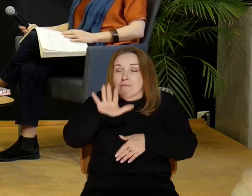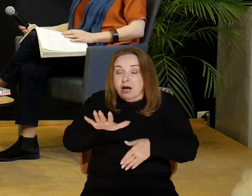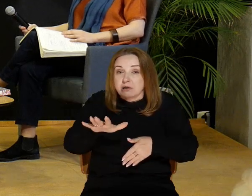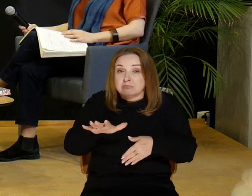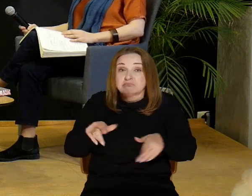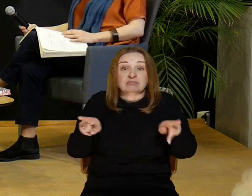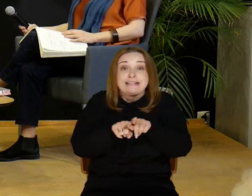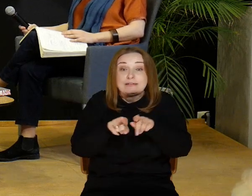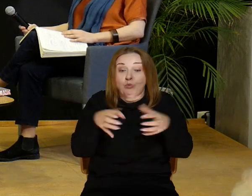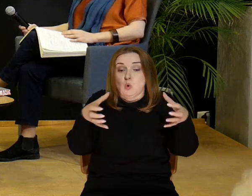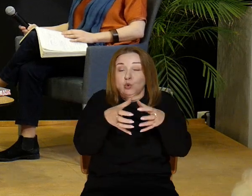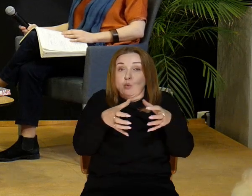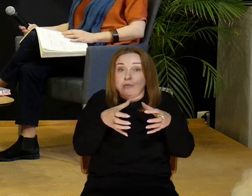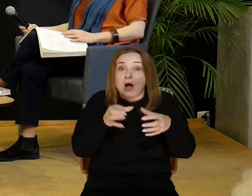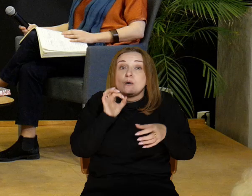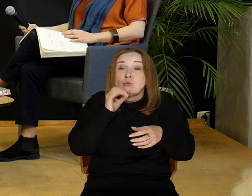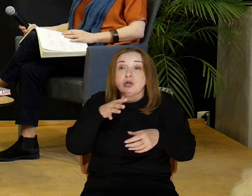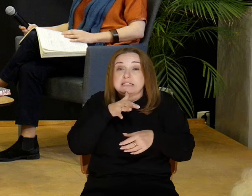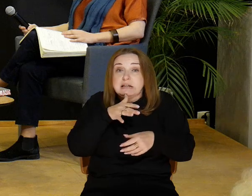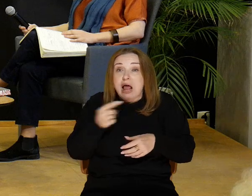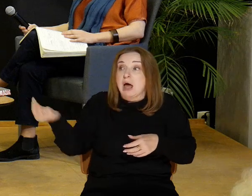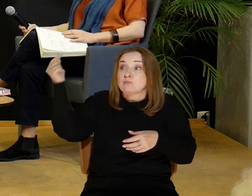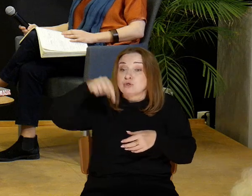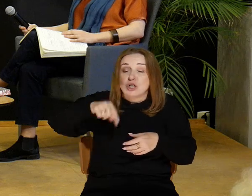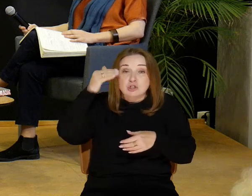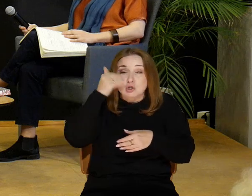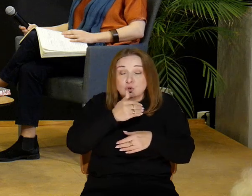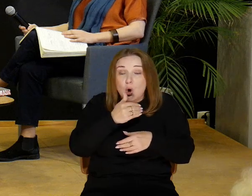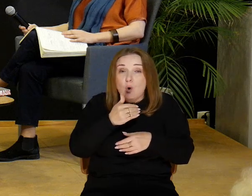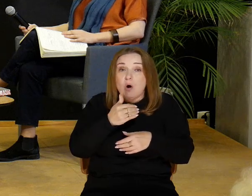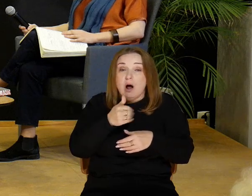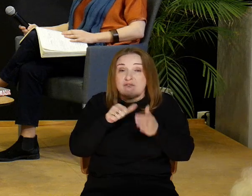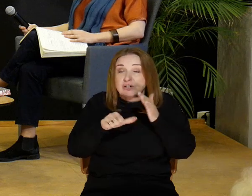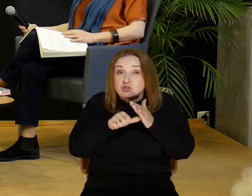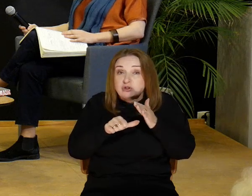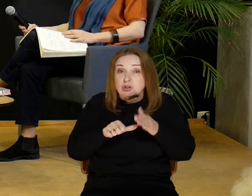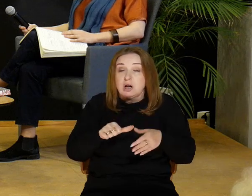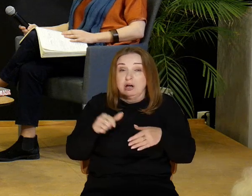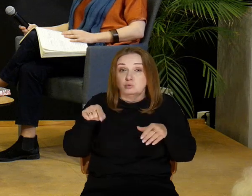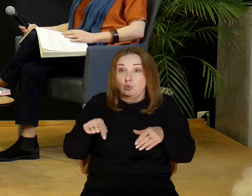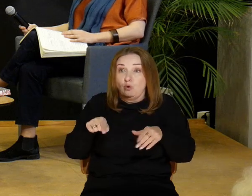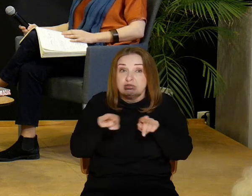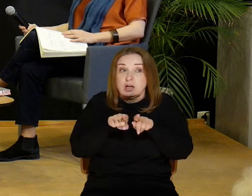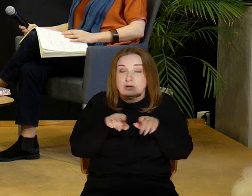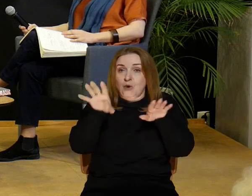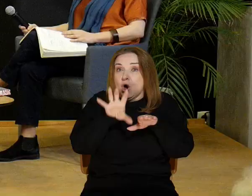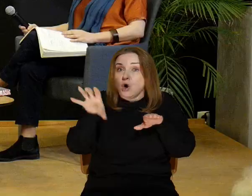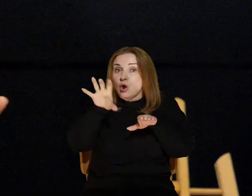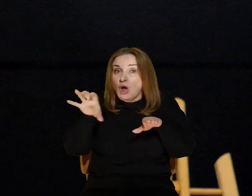przyjeżdżają w ostatniej klasie szkół średnich do Polski bezpośrednio przed służbą wojskową. I też nagle widzimy, że tam też się to